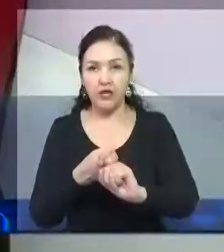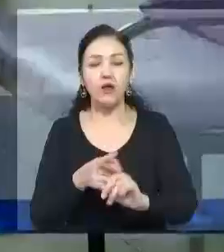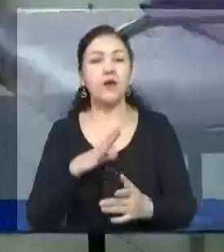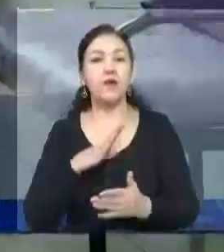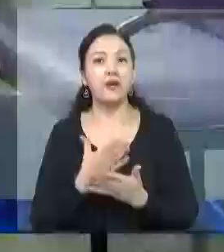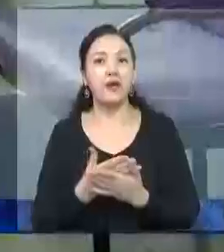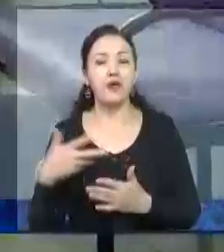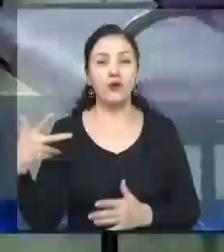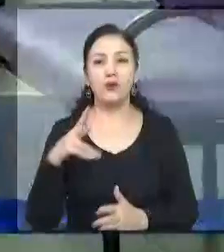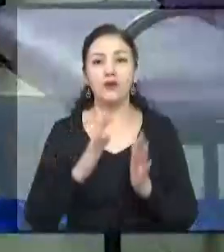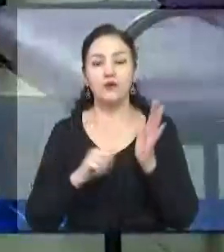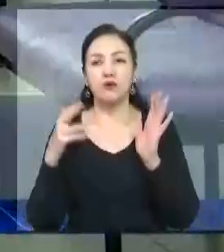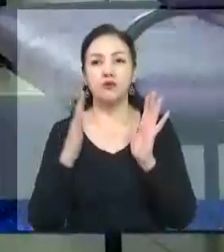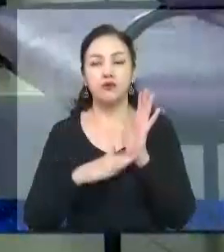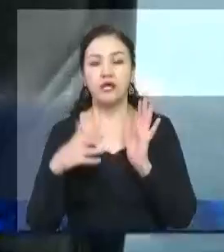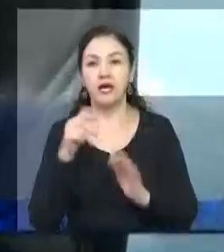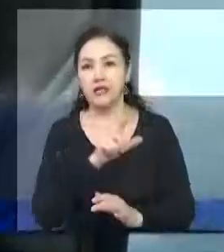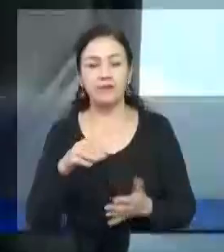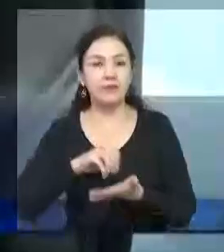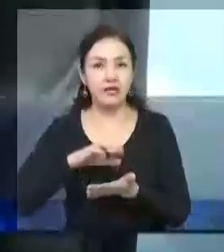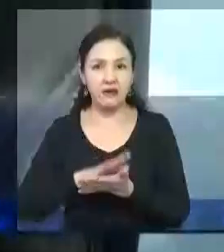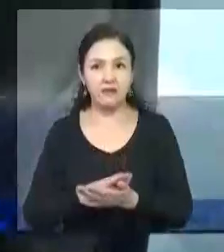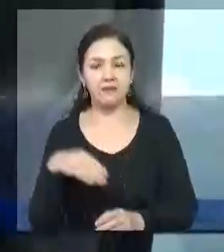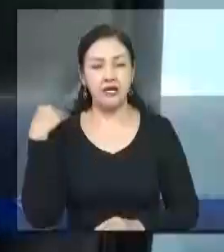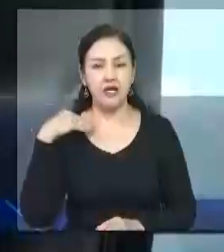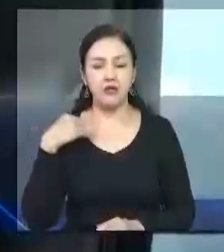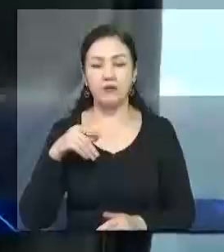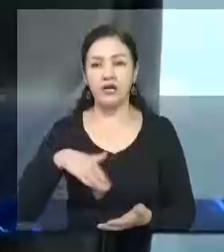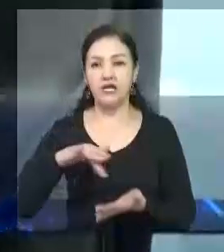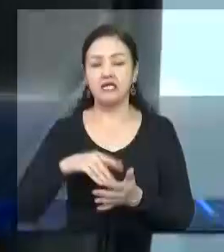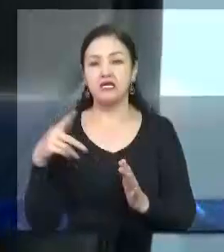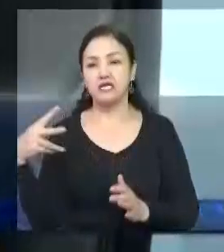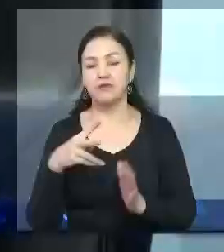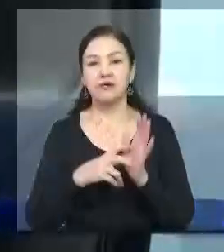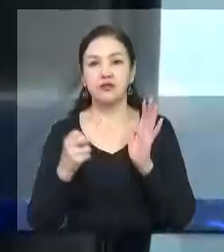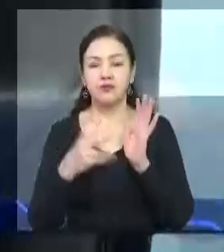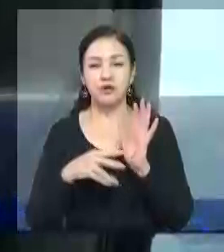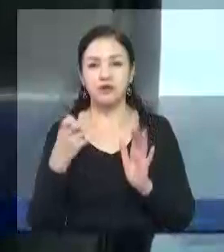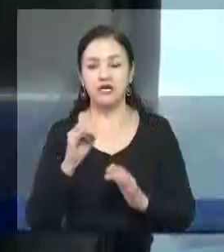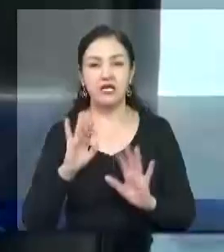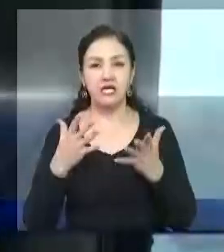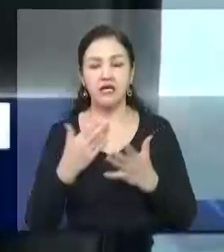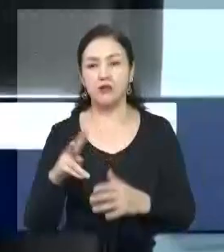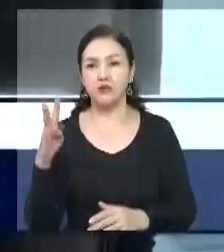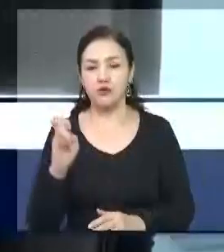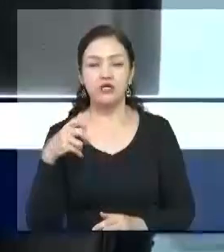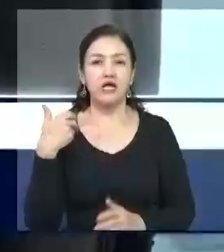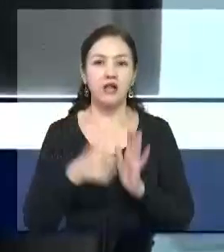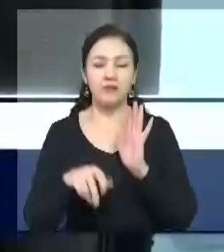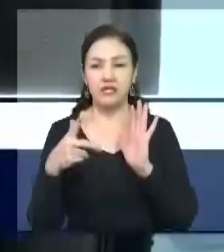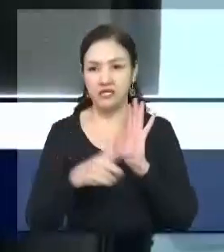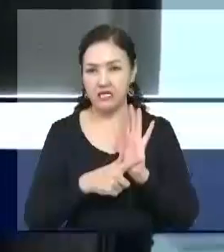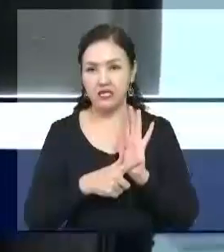күдікпен 3890 адам тіркелді. Оның ішінде Ақтөбе қаласында 2875 жағдай, Мұғалжар ауданында 467,